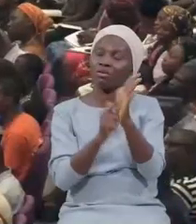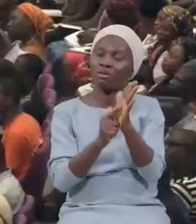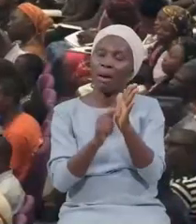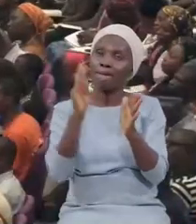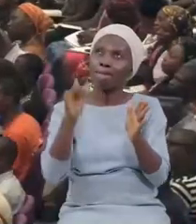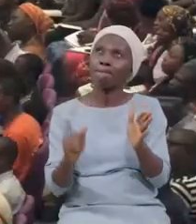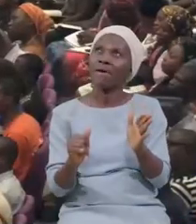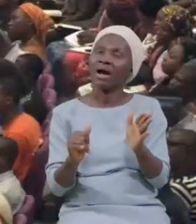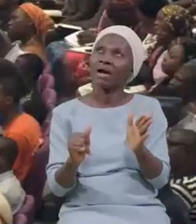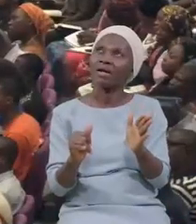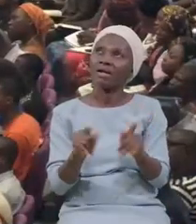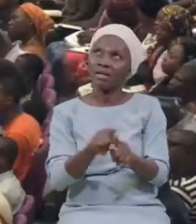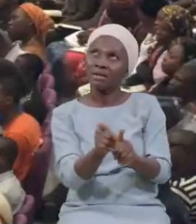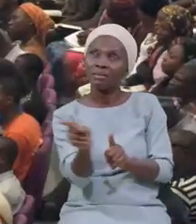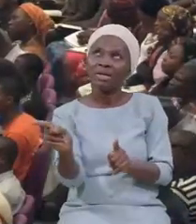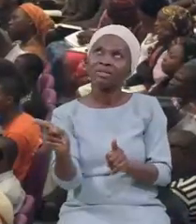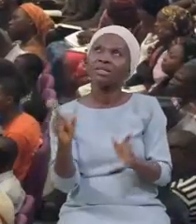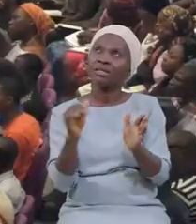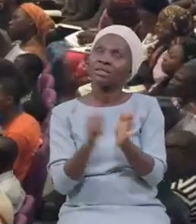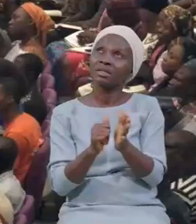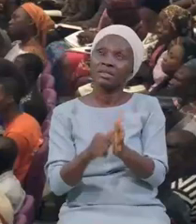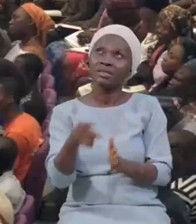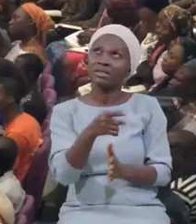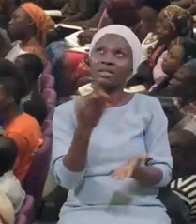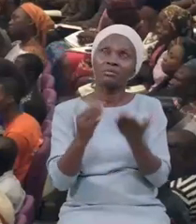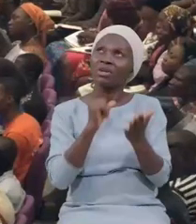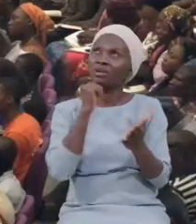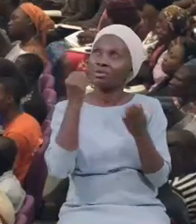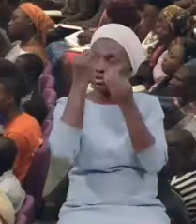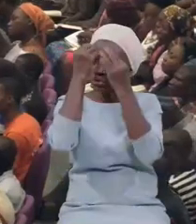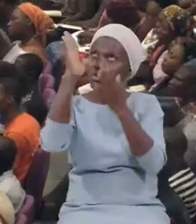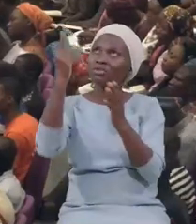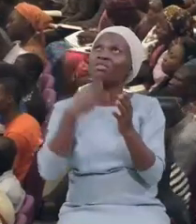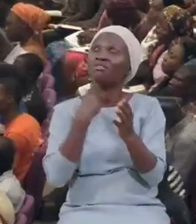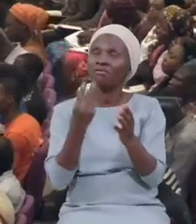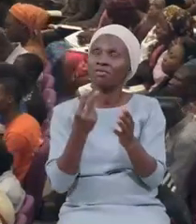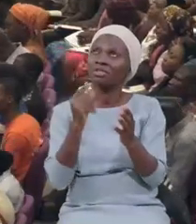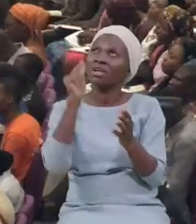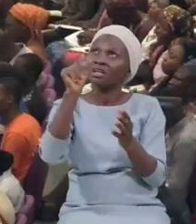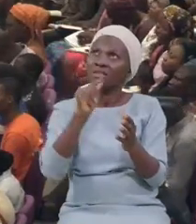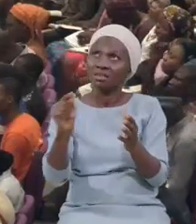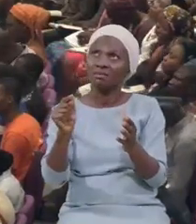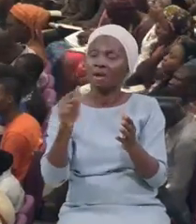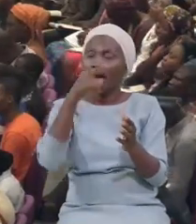détourné pour ne pas écouter ta voix. Alors,